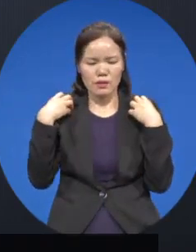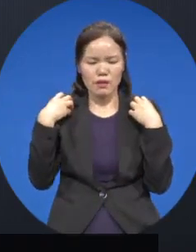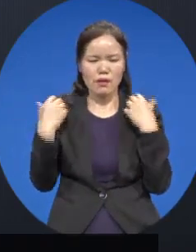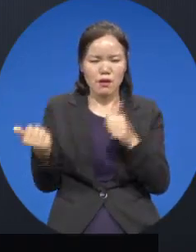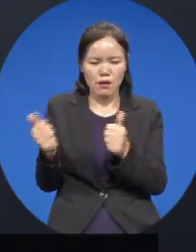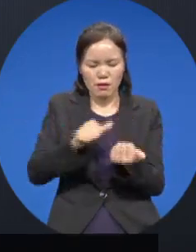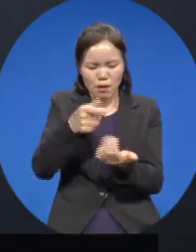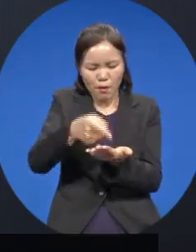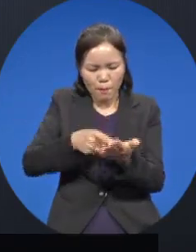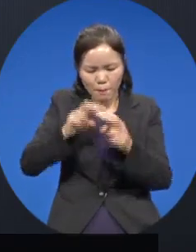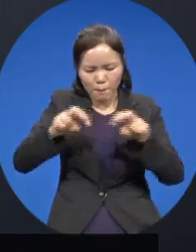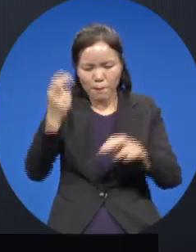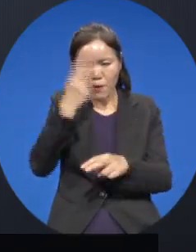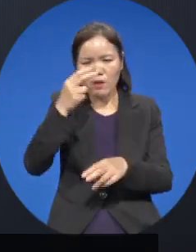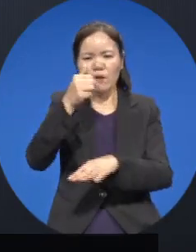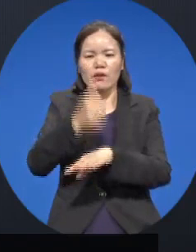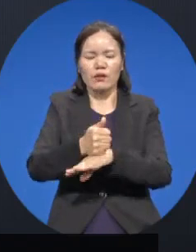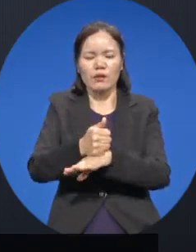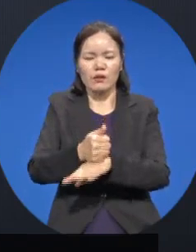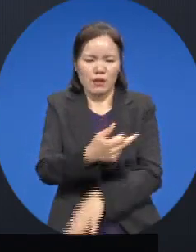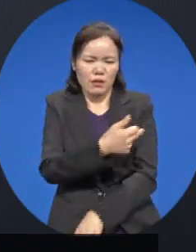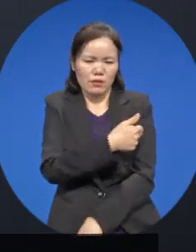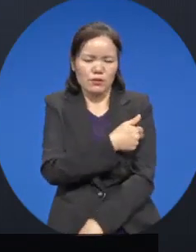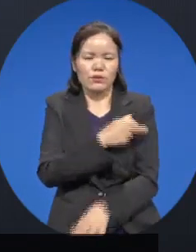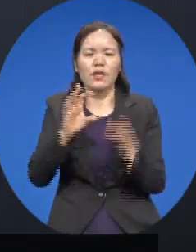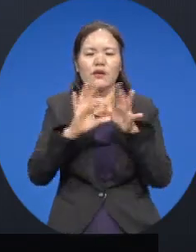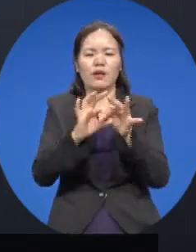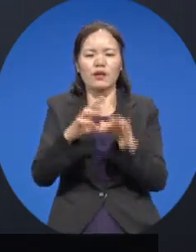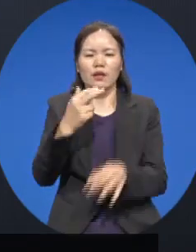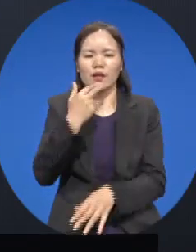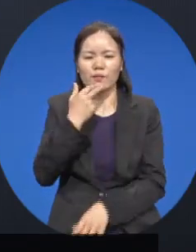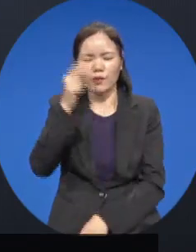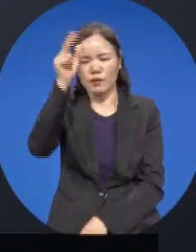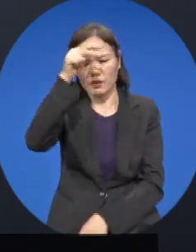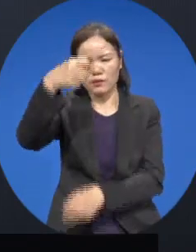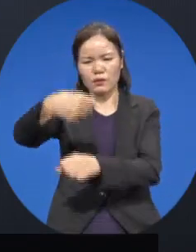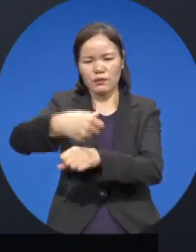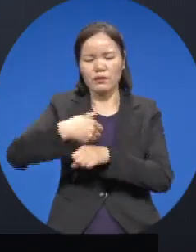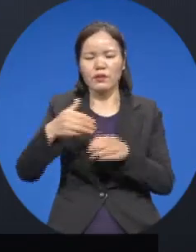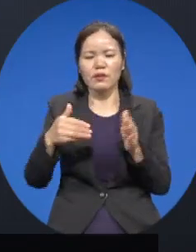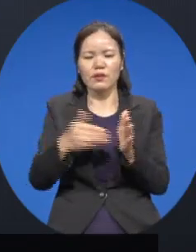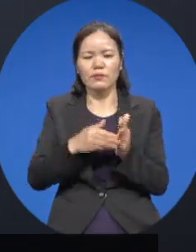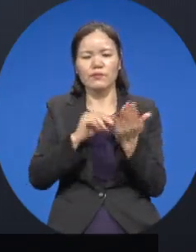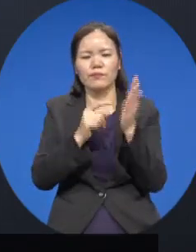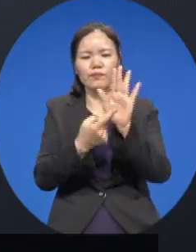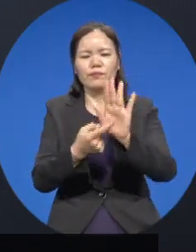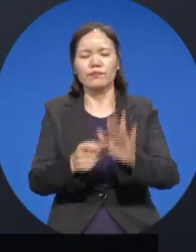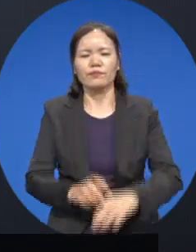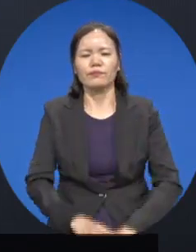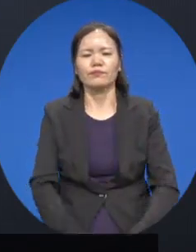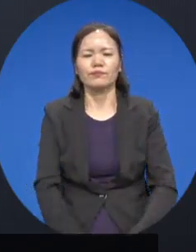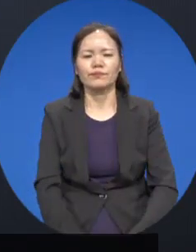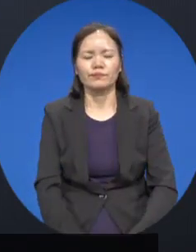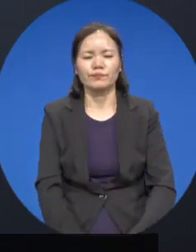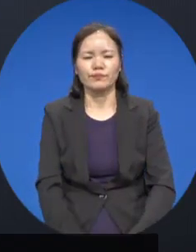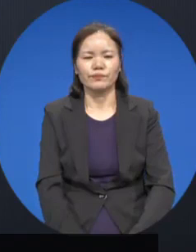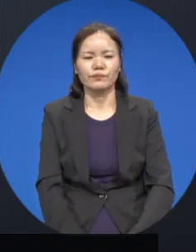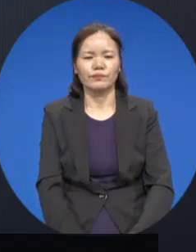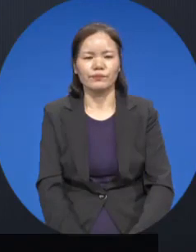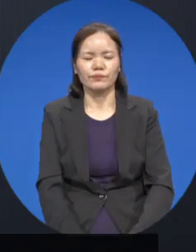사인이 접종과 직접 관계가 없다고 경찰로부터 전달 받았다 라고 발표하기도 했습니다